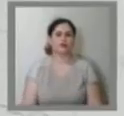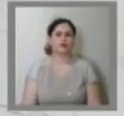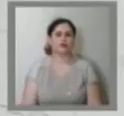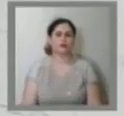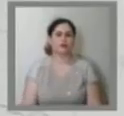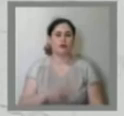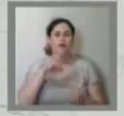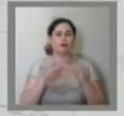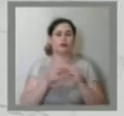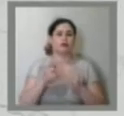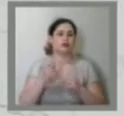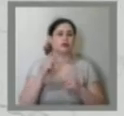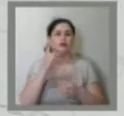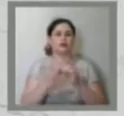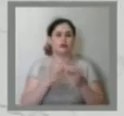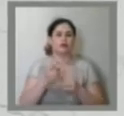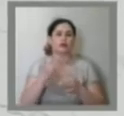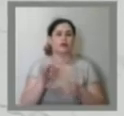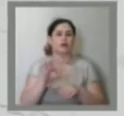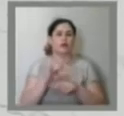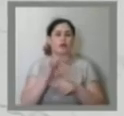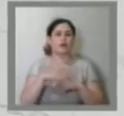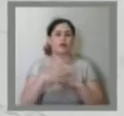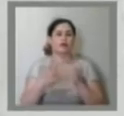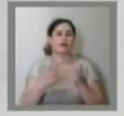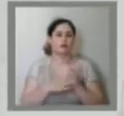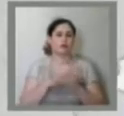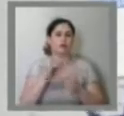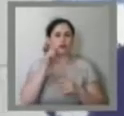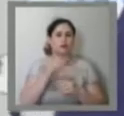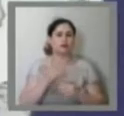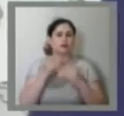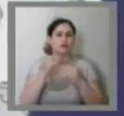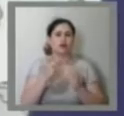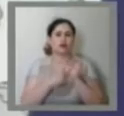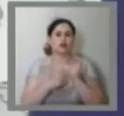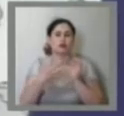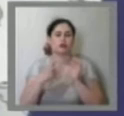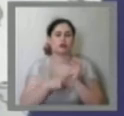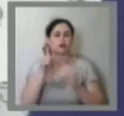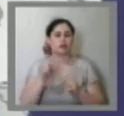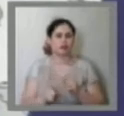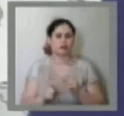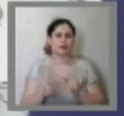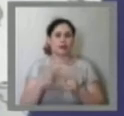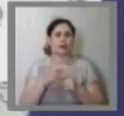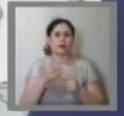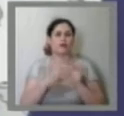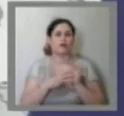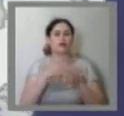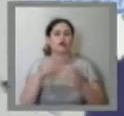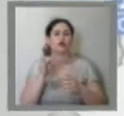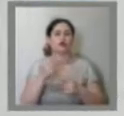за минулу добу кількість хворих на COVID-19 в Україні зросла на 656 людей. Це на 8 більше, ніж днем